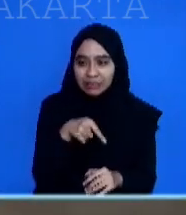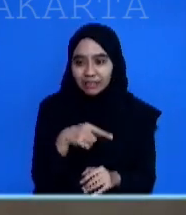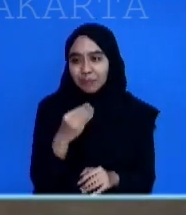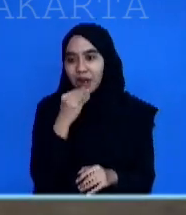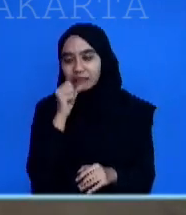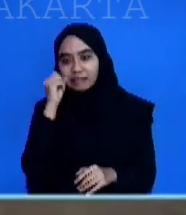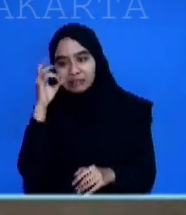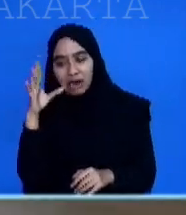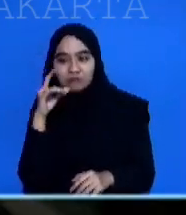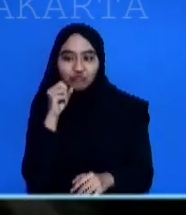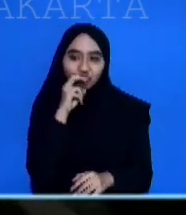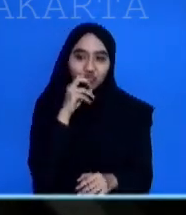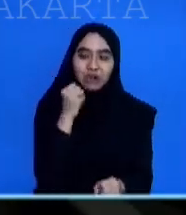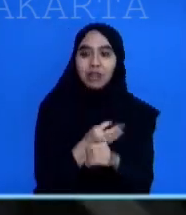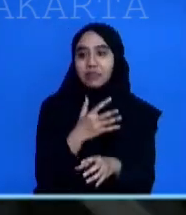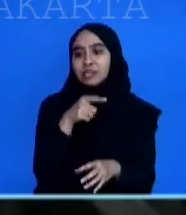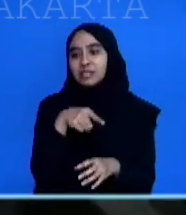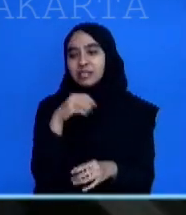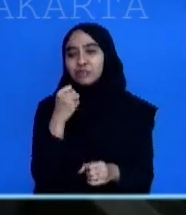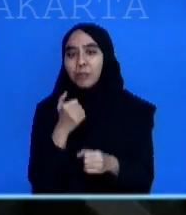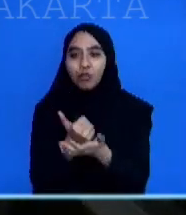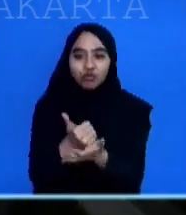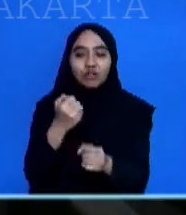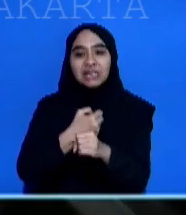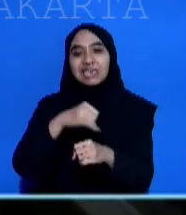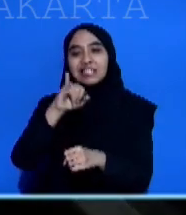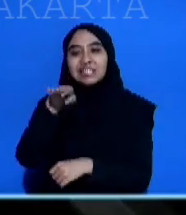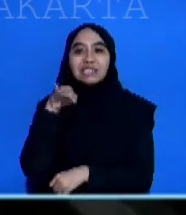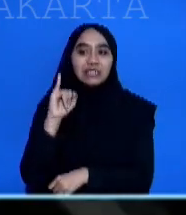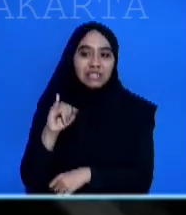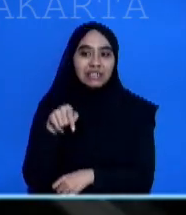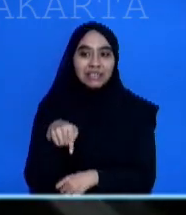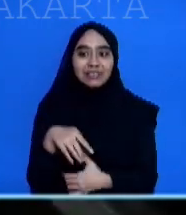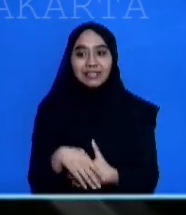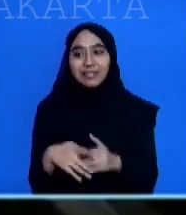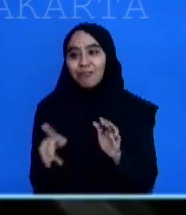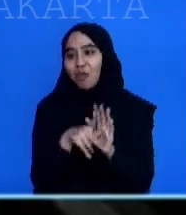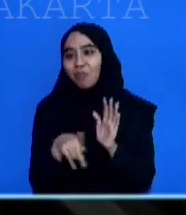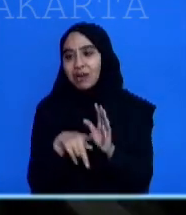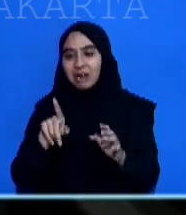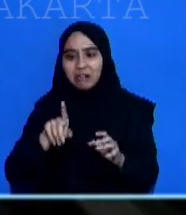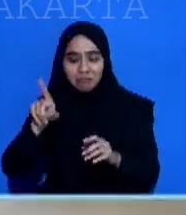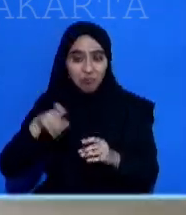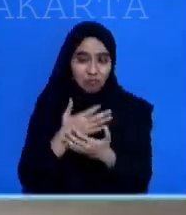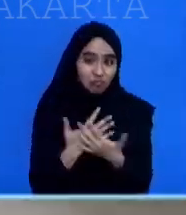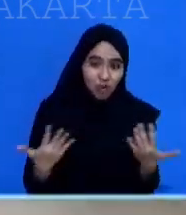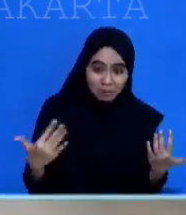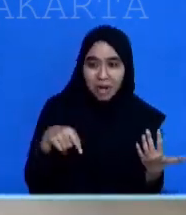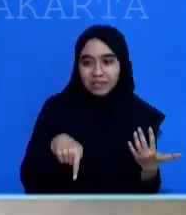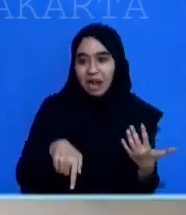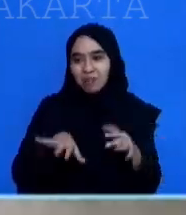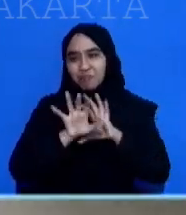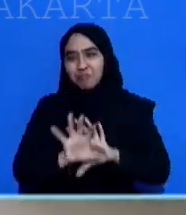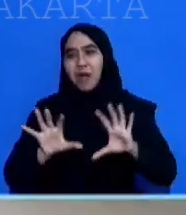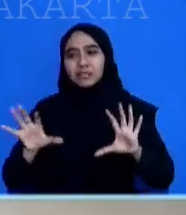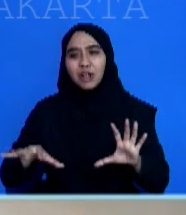bantuan gizi ini diharapkan mampu terealisasi dengan baik program ini berangkat dari kebutuhan masyarakat bahwa banyak yang